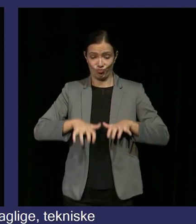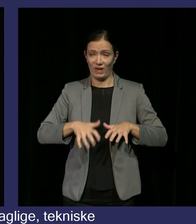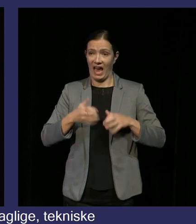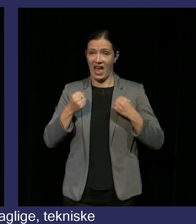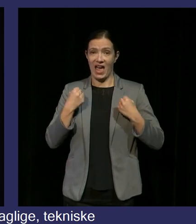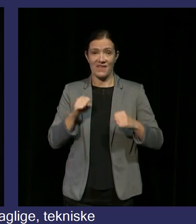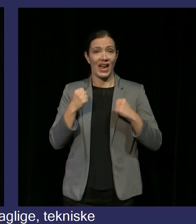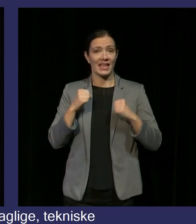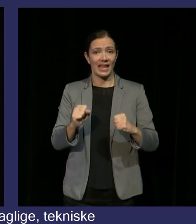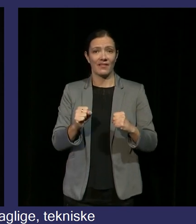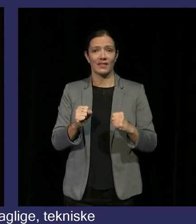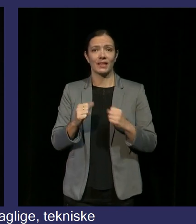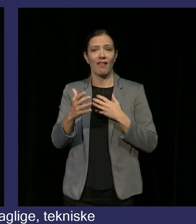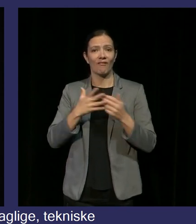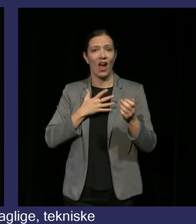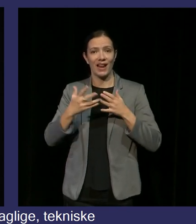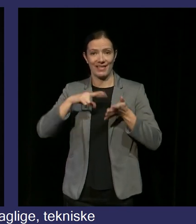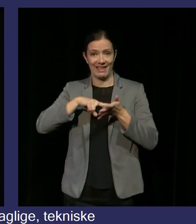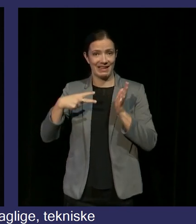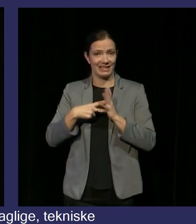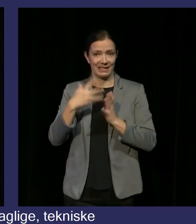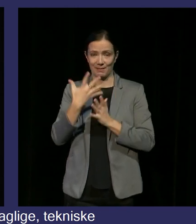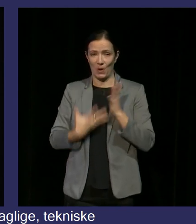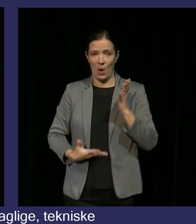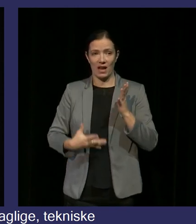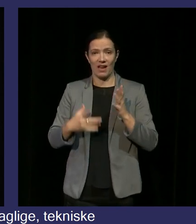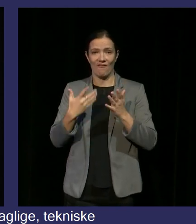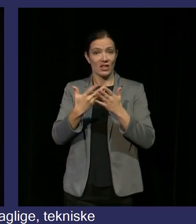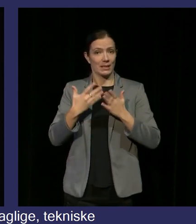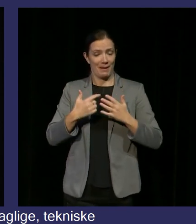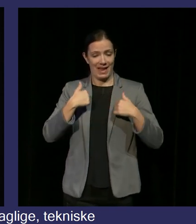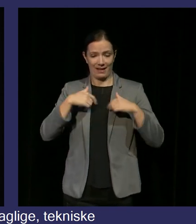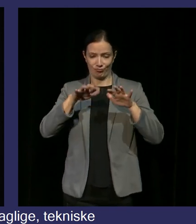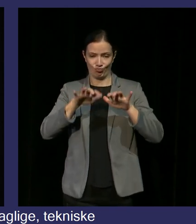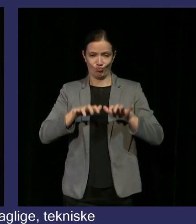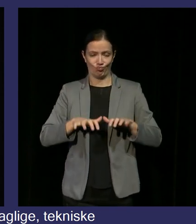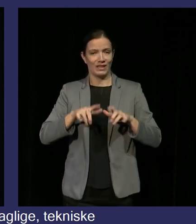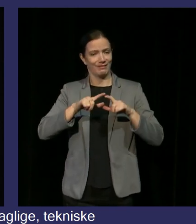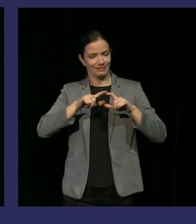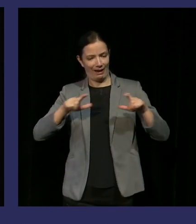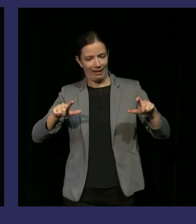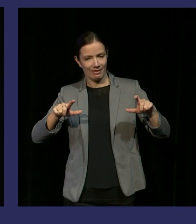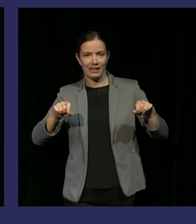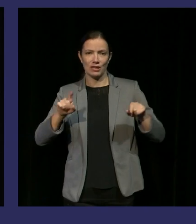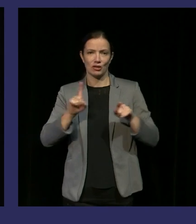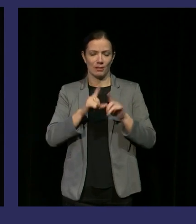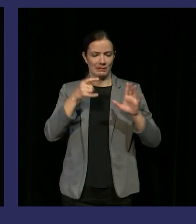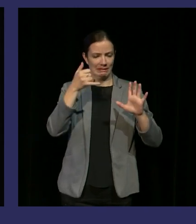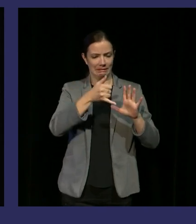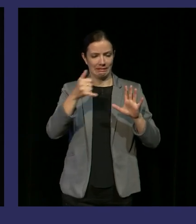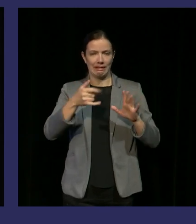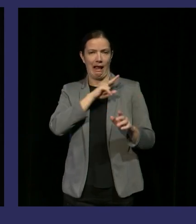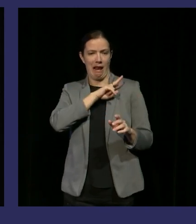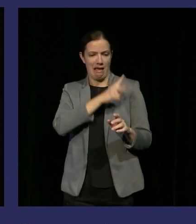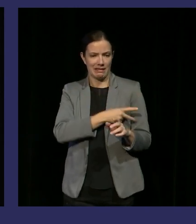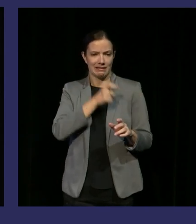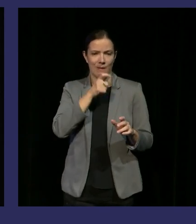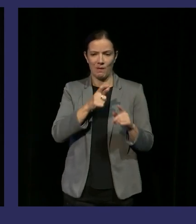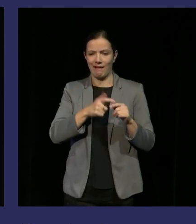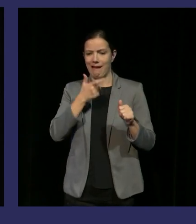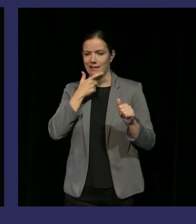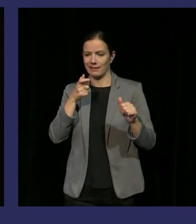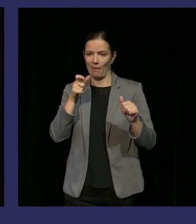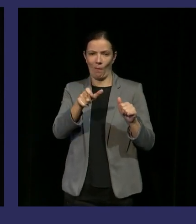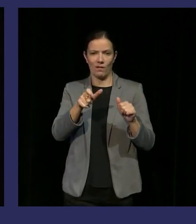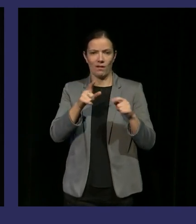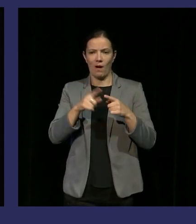språk, det faglige, tekniske språket. Når jeg for eksempel skriver en setning som består av litt latinske ord, litt engelske ord og